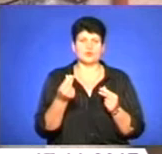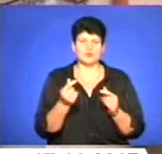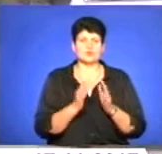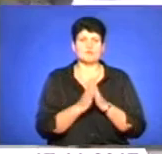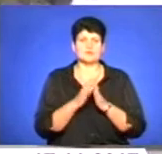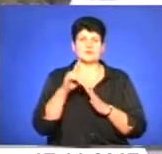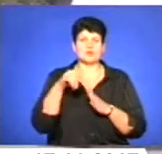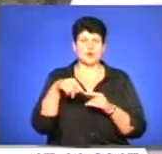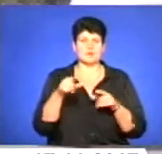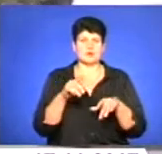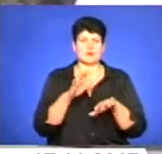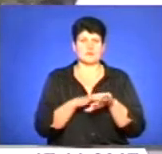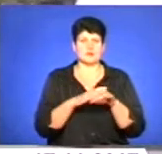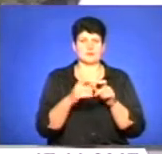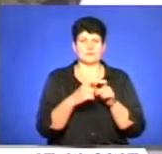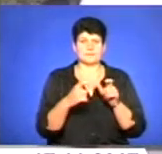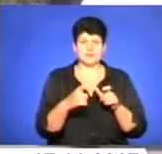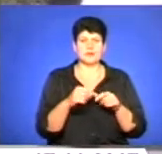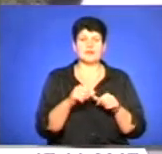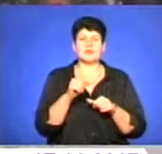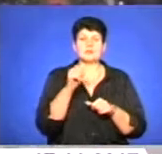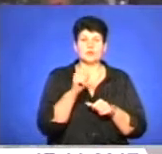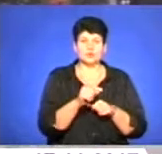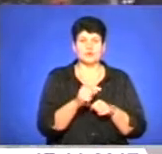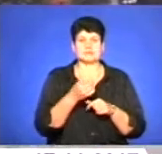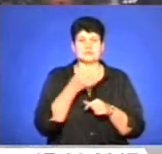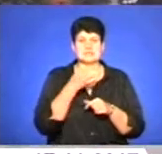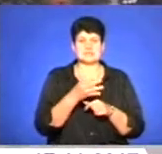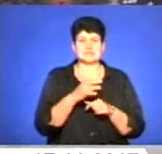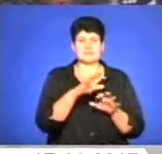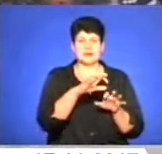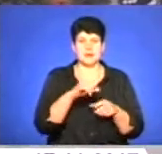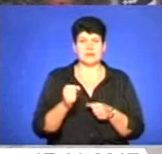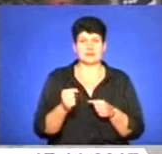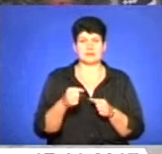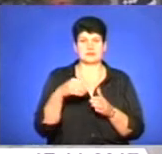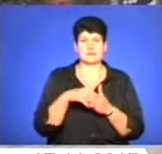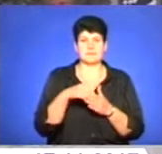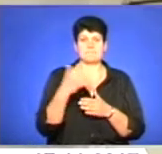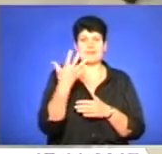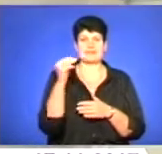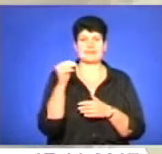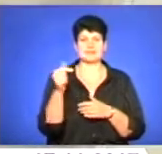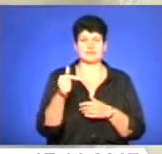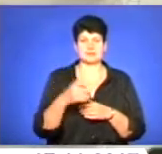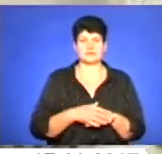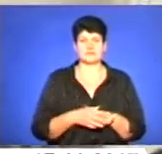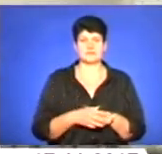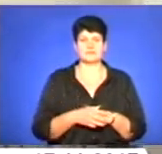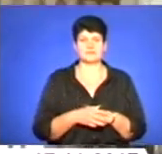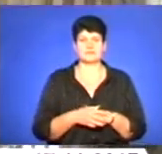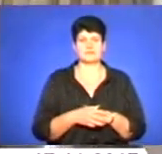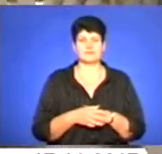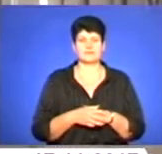попросили номер банківської картки. Крім того, зі слів пана Богдана, жінки поцупили з гаманця 5 тисяч гривень. Палювали там все